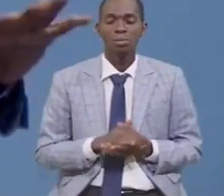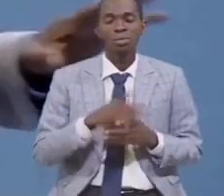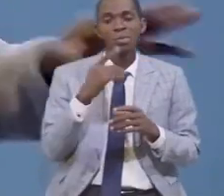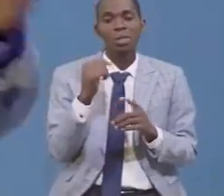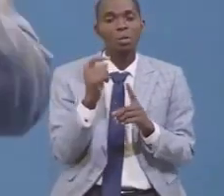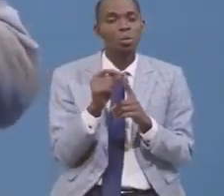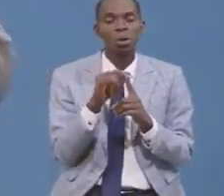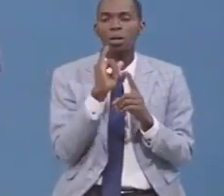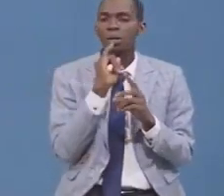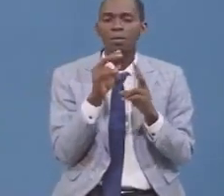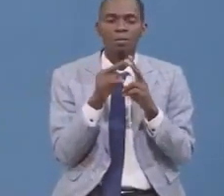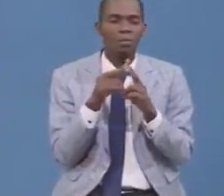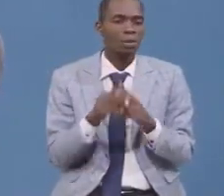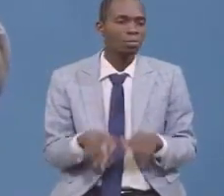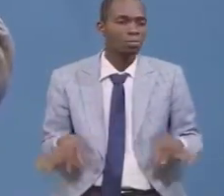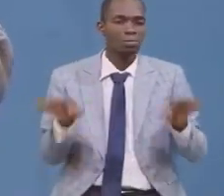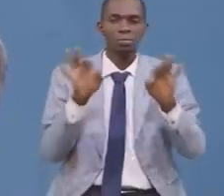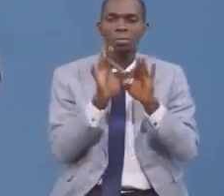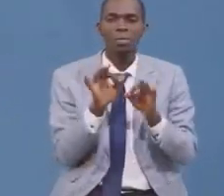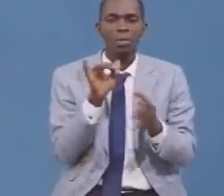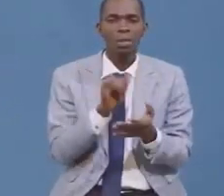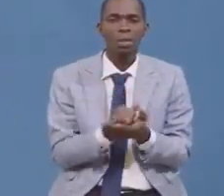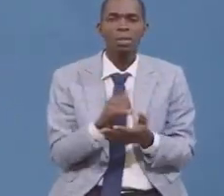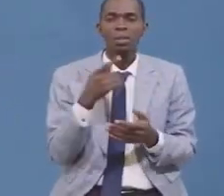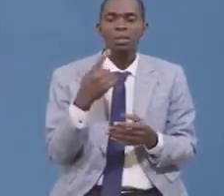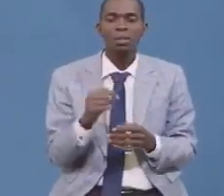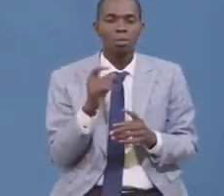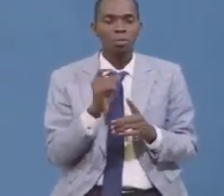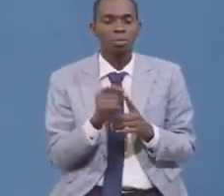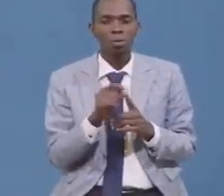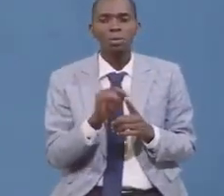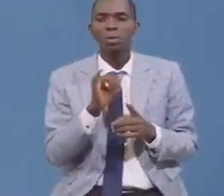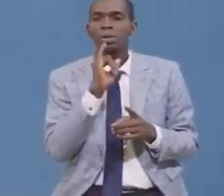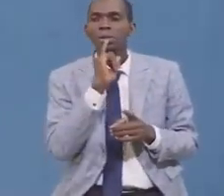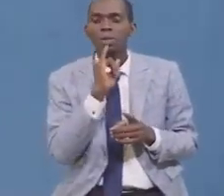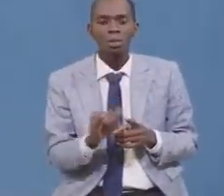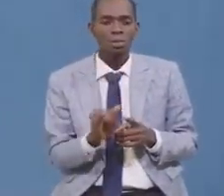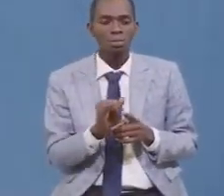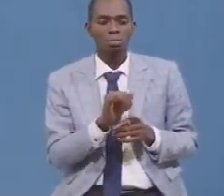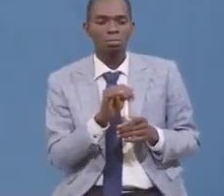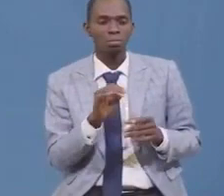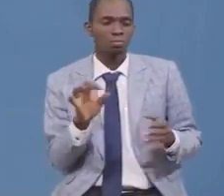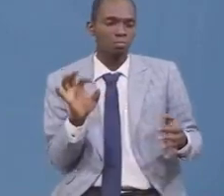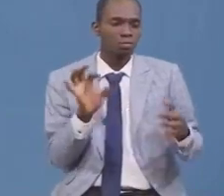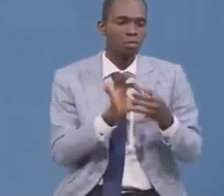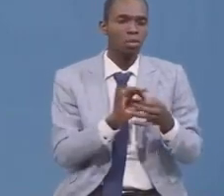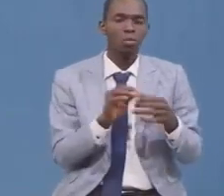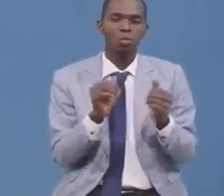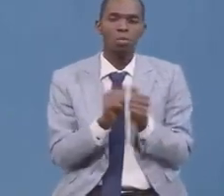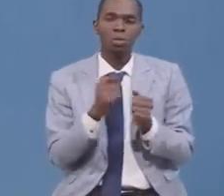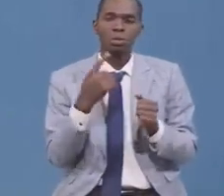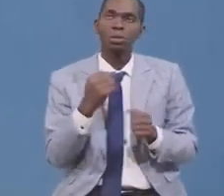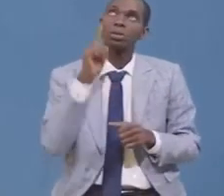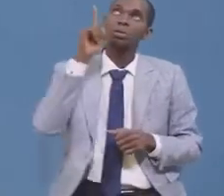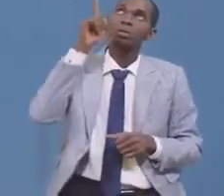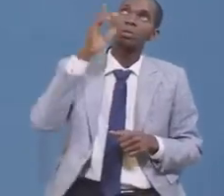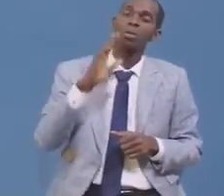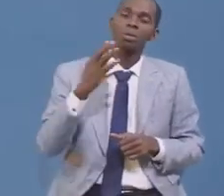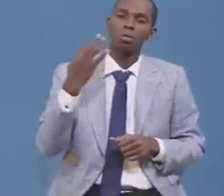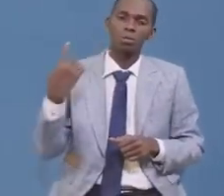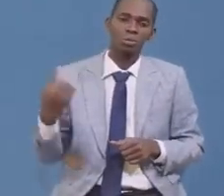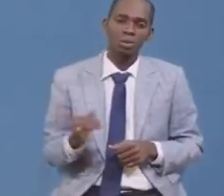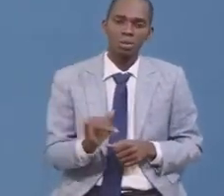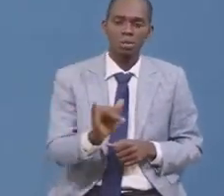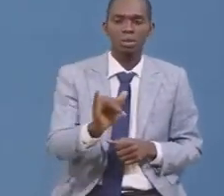so important, so essential that the word is identified with the eternal himself. ఆ వాక్కు